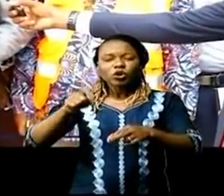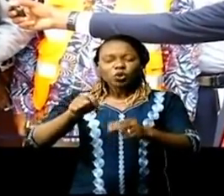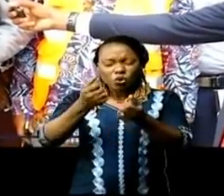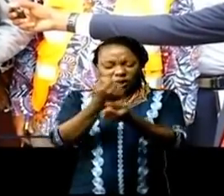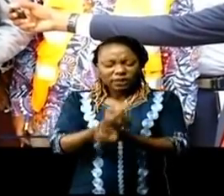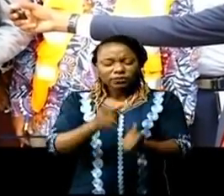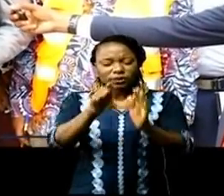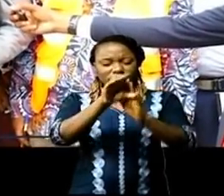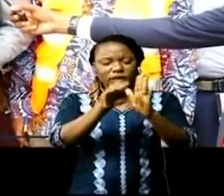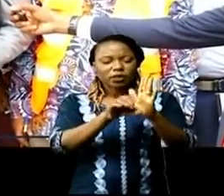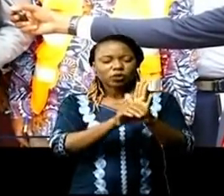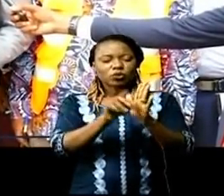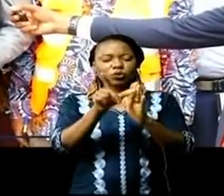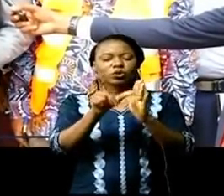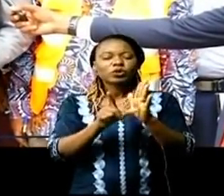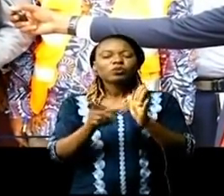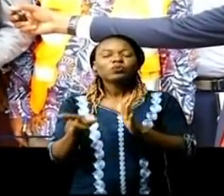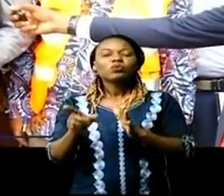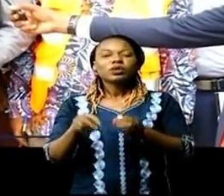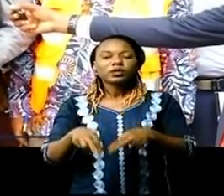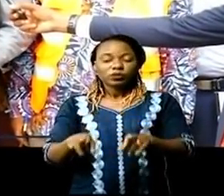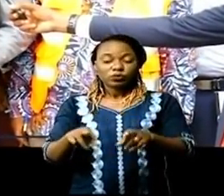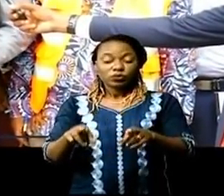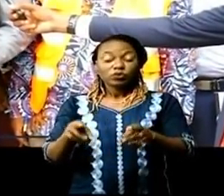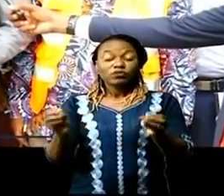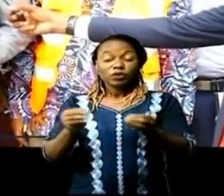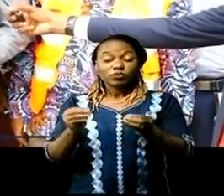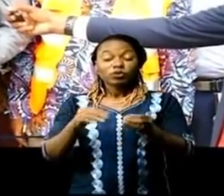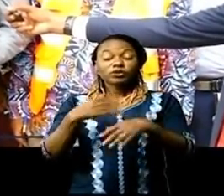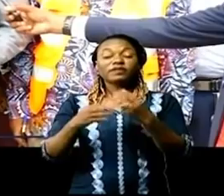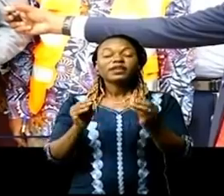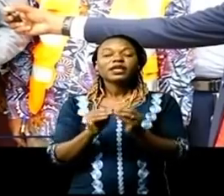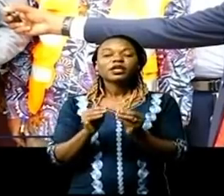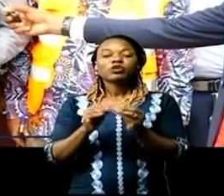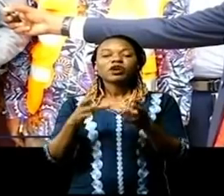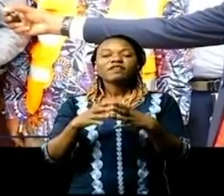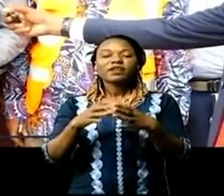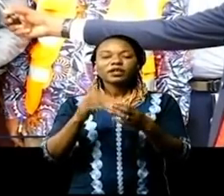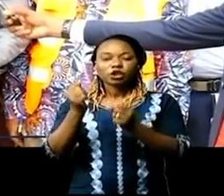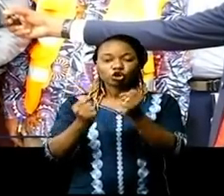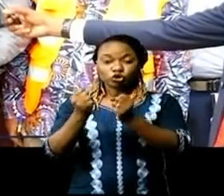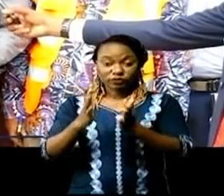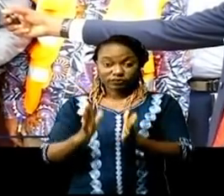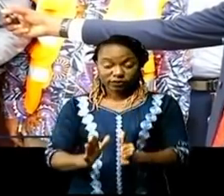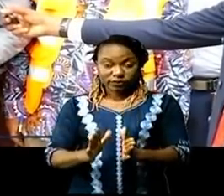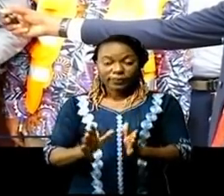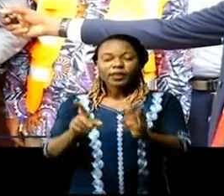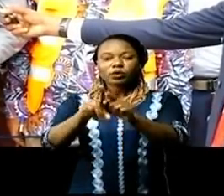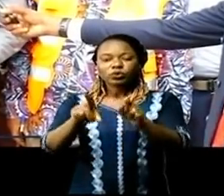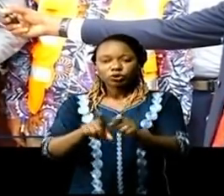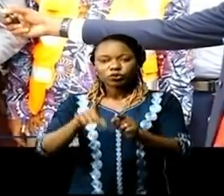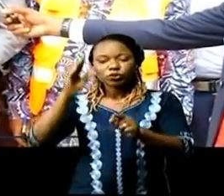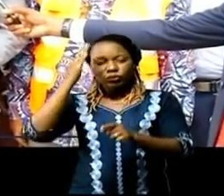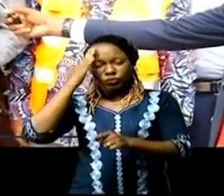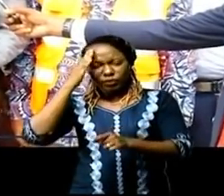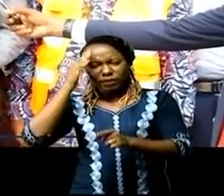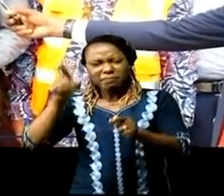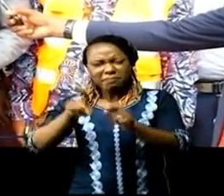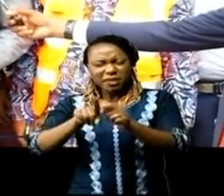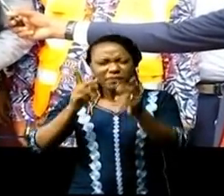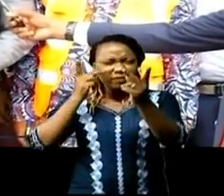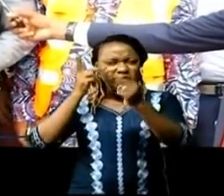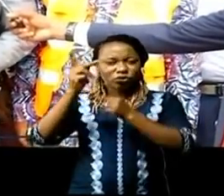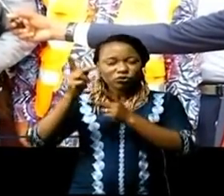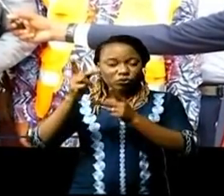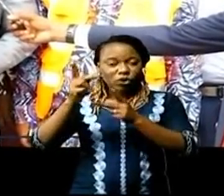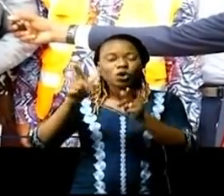comme ça que j'ai tenu à tenir cette réunion avec le chauffeur, pour qu'on harmonise les vues et qu'on ait la même vision de fait et